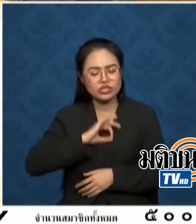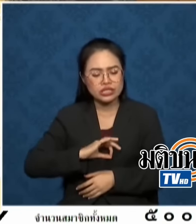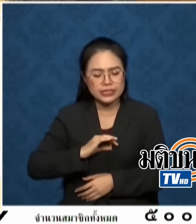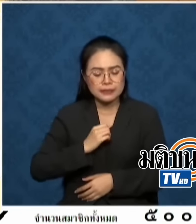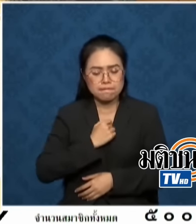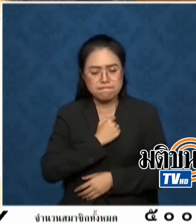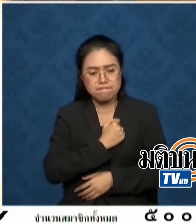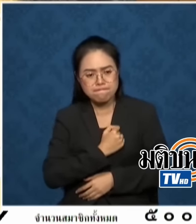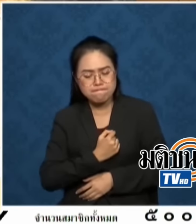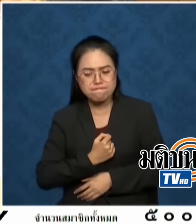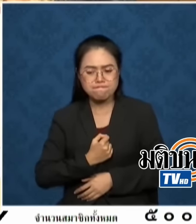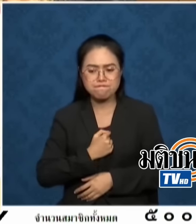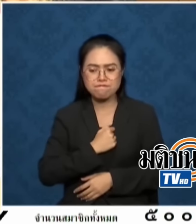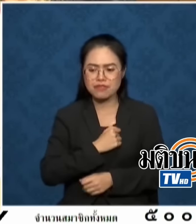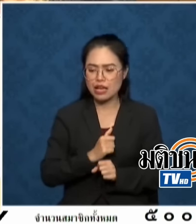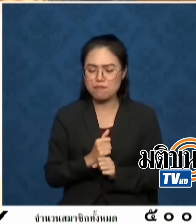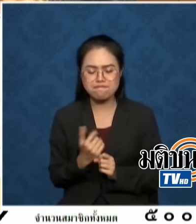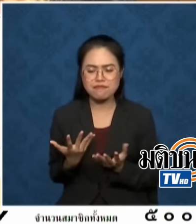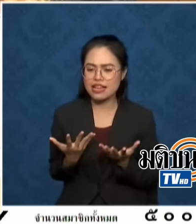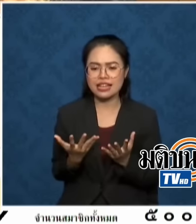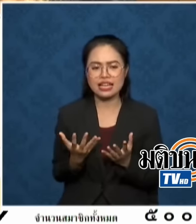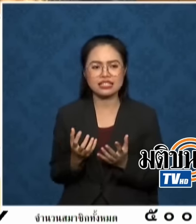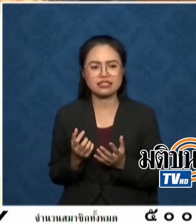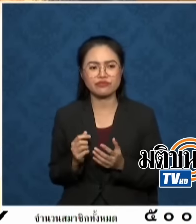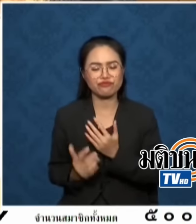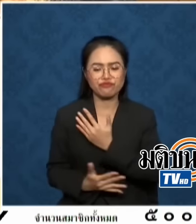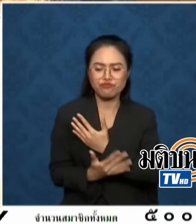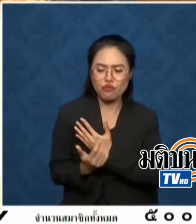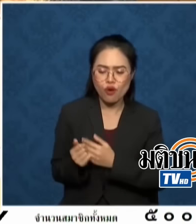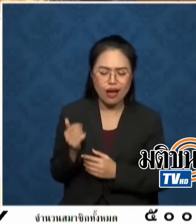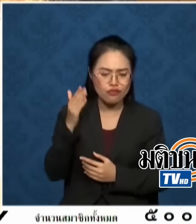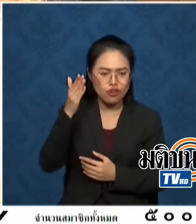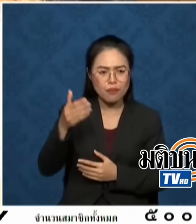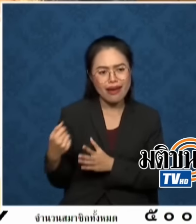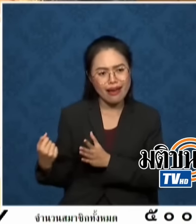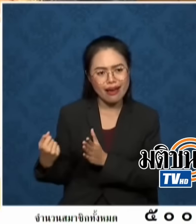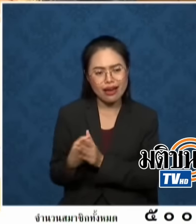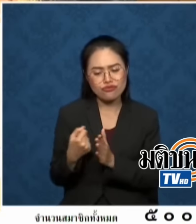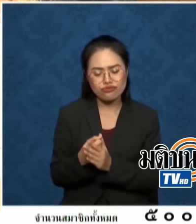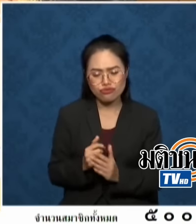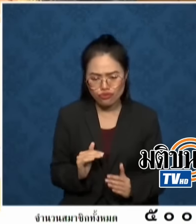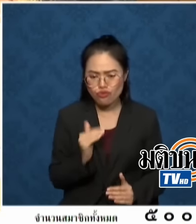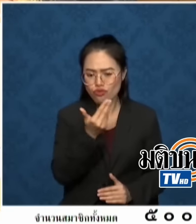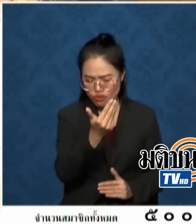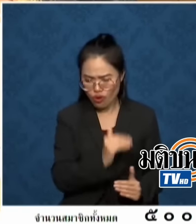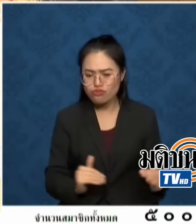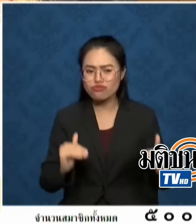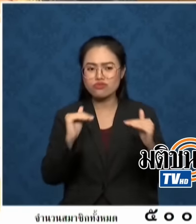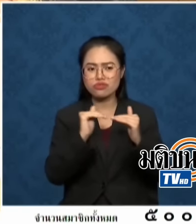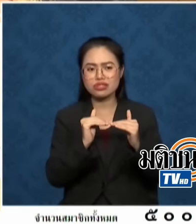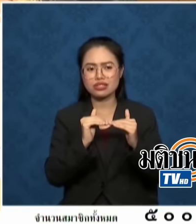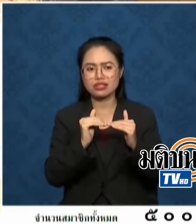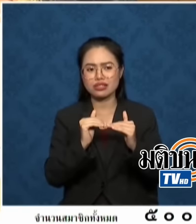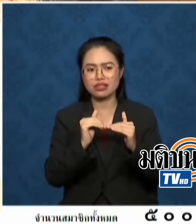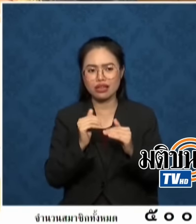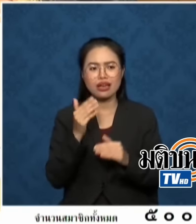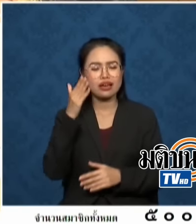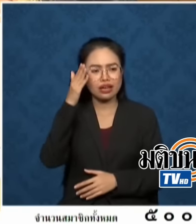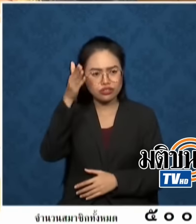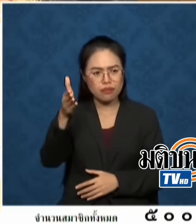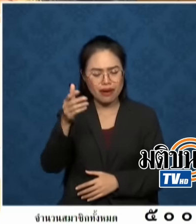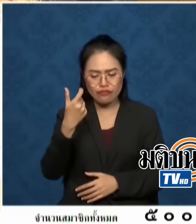อนไม่มั่นคงและอาจเพิ่มโอกาสในการต่อสู้เพื่อทวงสิทธิ์ถามความชอบธรรมในอำนาจปกคร